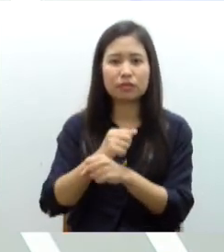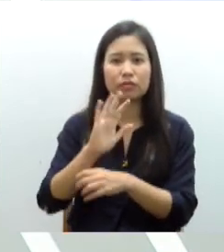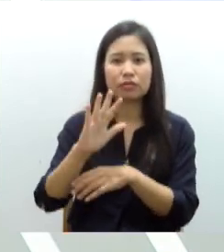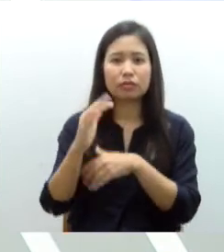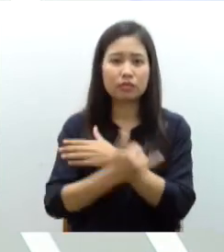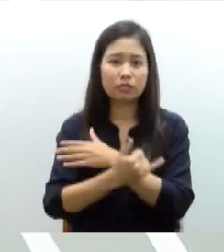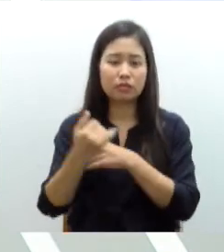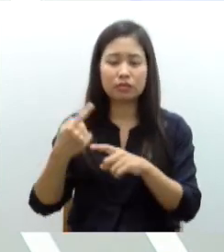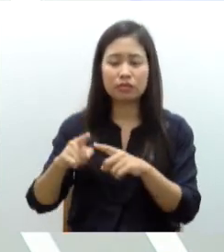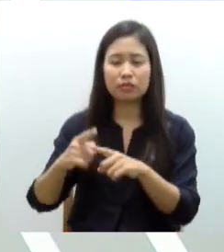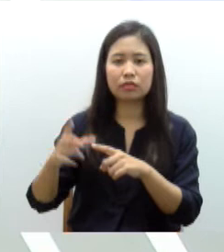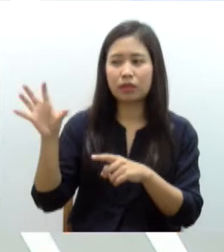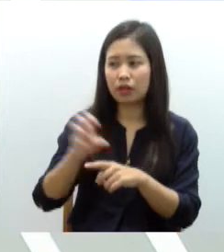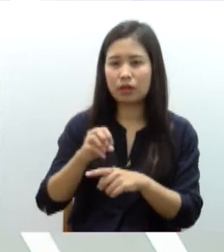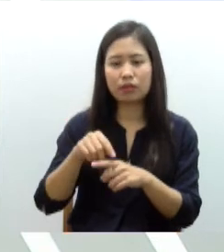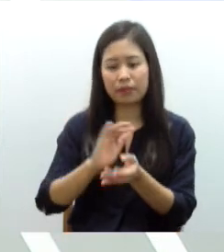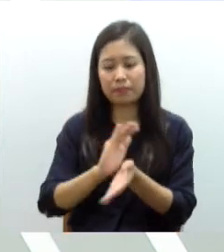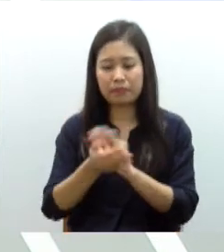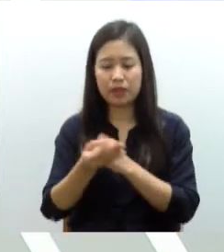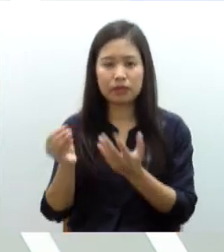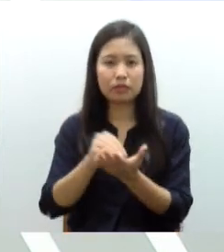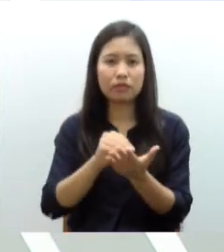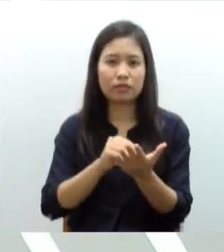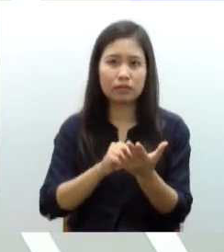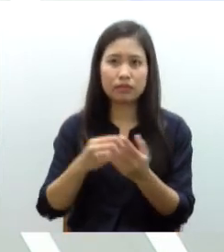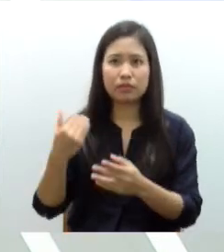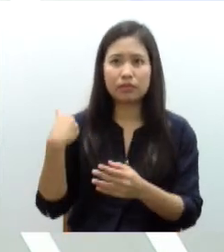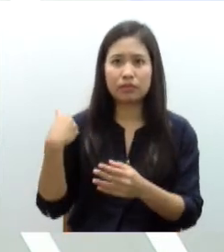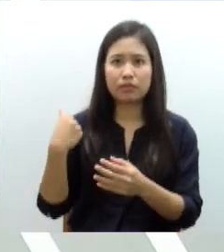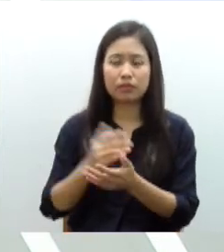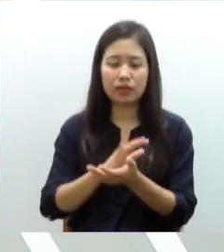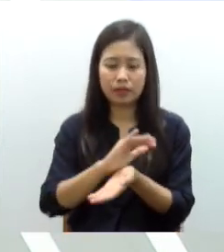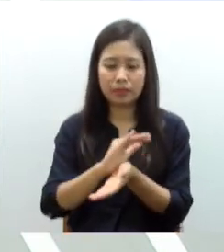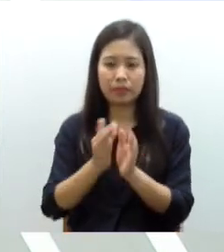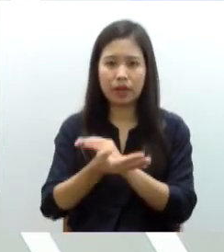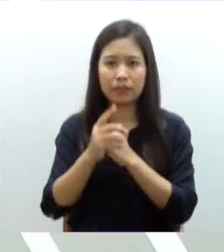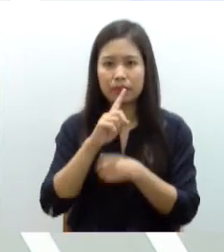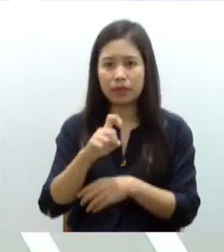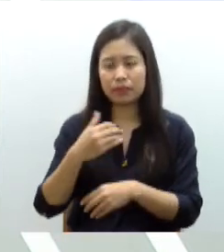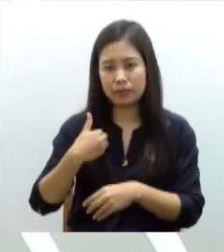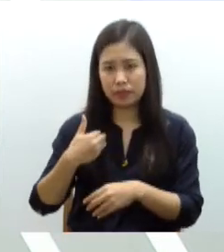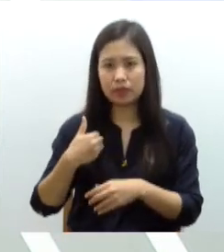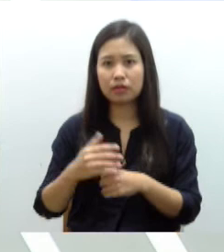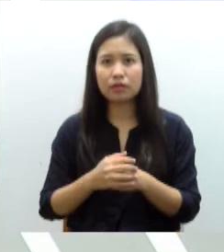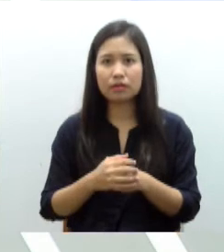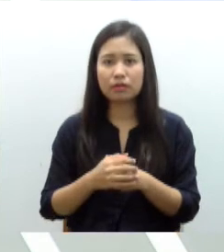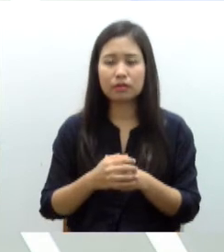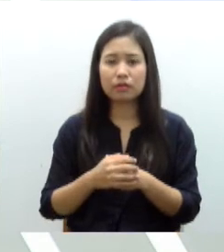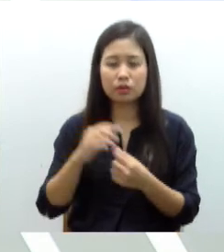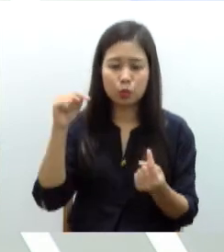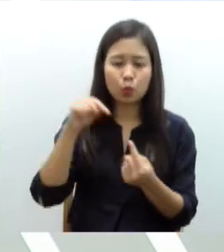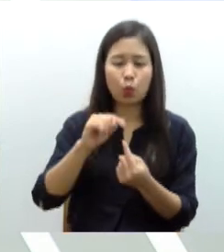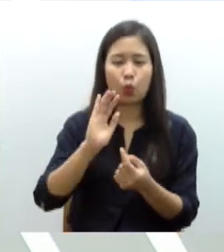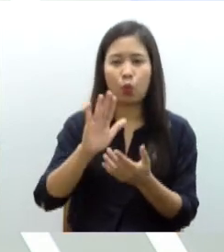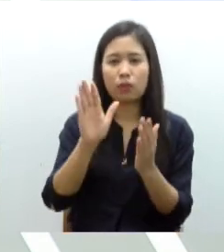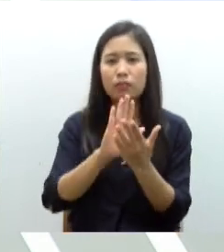ปีแรกนะครับงั้นปี63เนี่ยซึ่งเป็นปีที่2เนี่ยจะปรับมากไม่ค่อยได้นะครับไม่มันจะเปรียบเทียบไม่ได้ดังนั้นเนี่ยเ